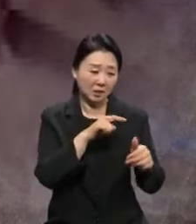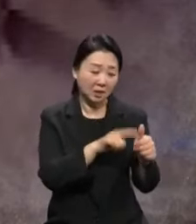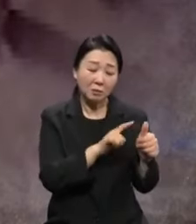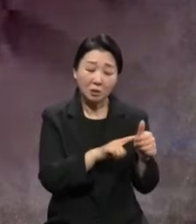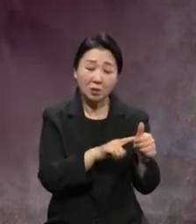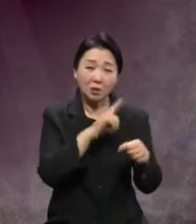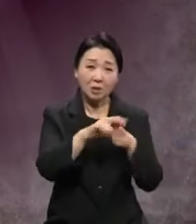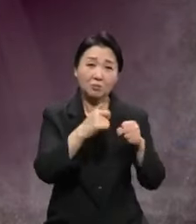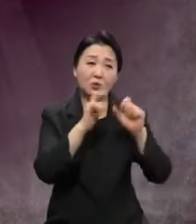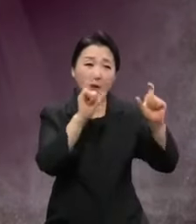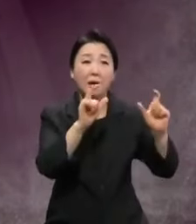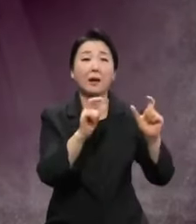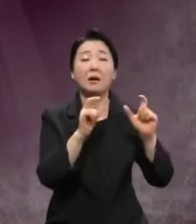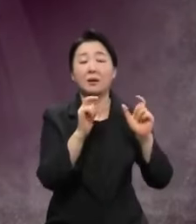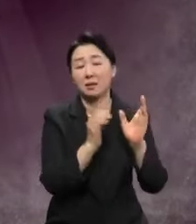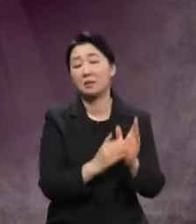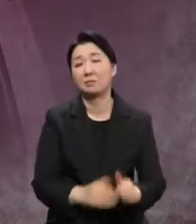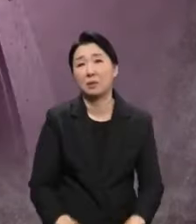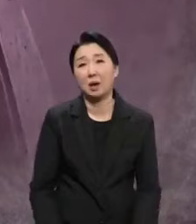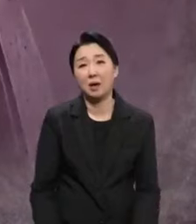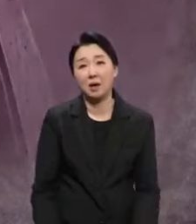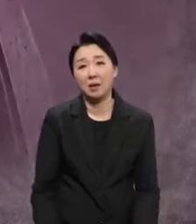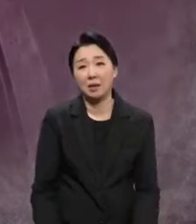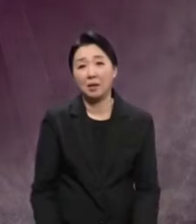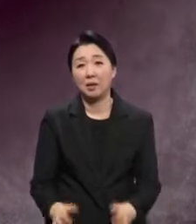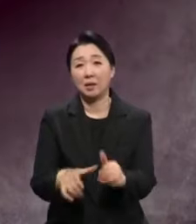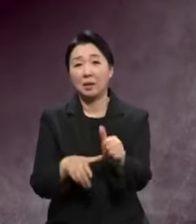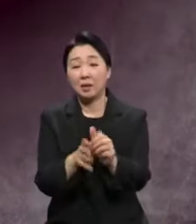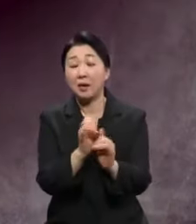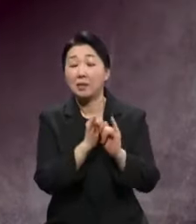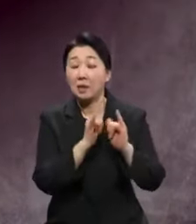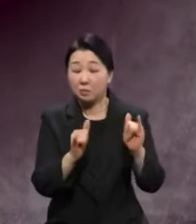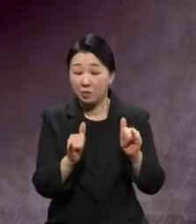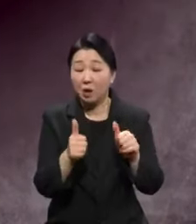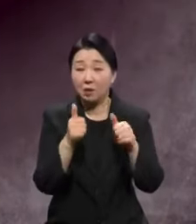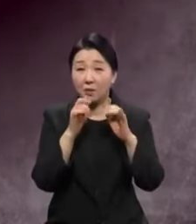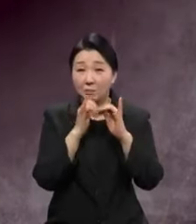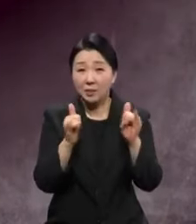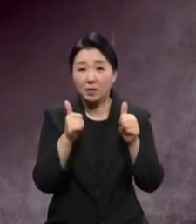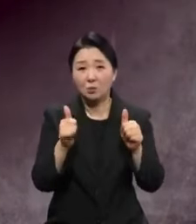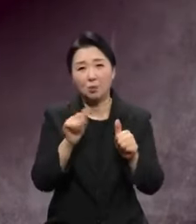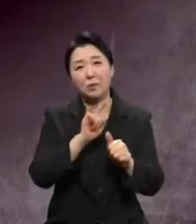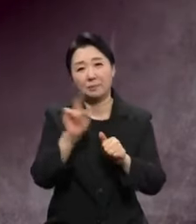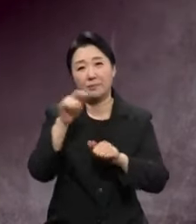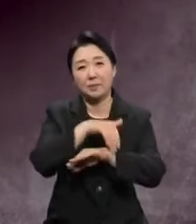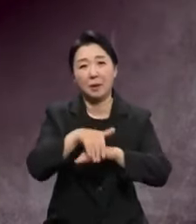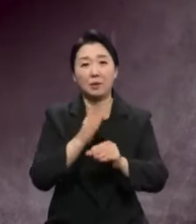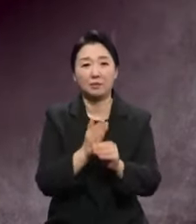유가족들은 가해자 측을 상대로 민사소송을 준비 중입니다. JTBC 오승열입니다.